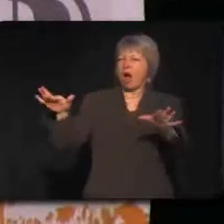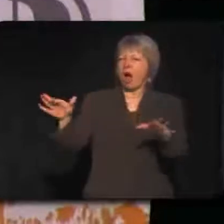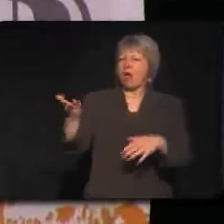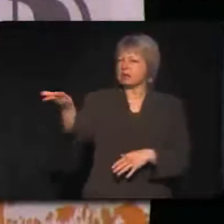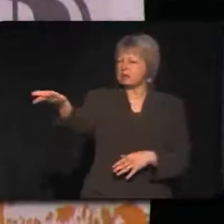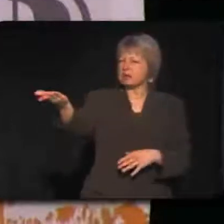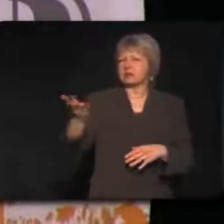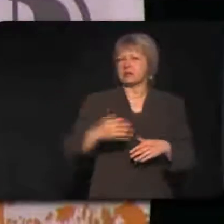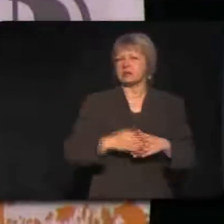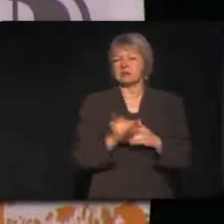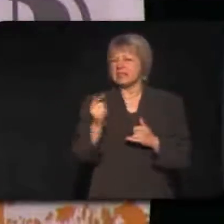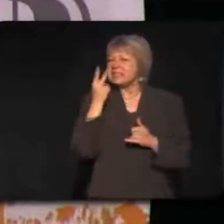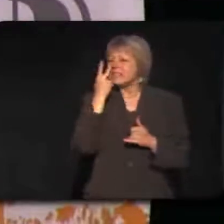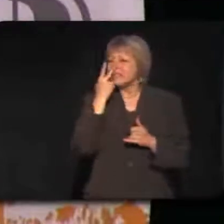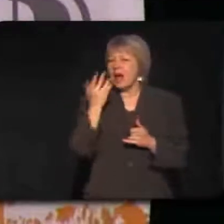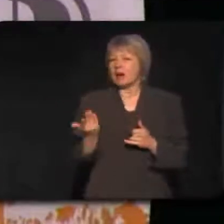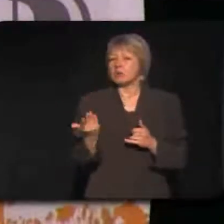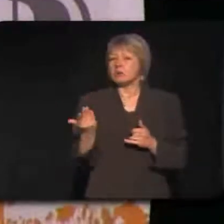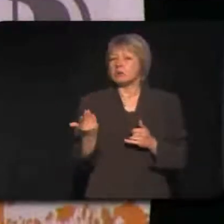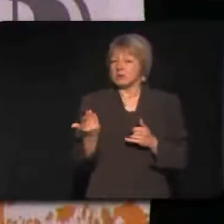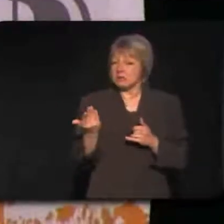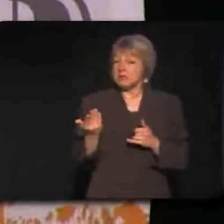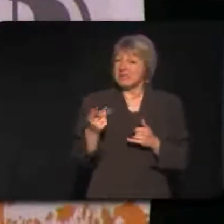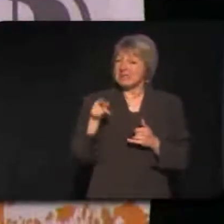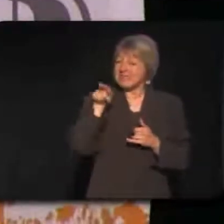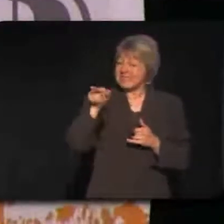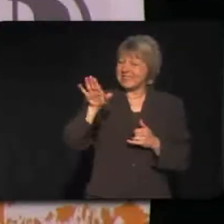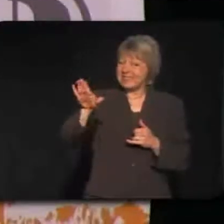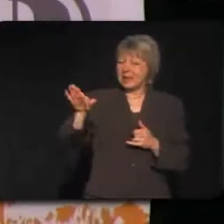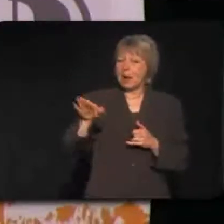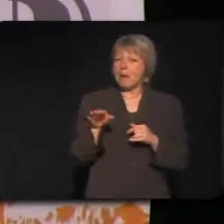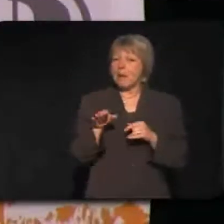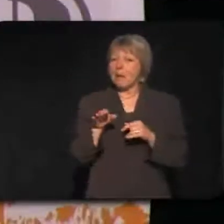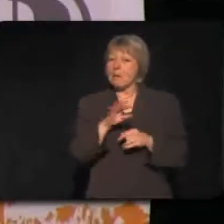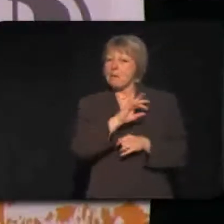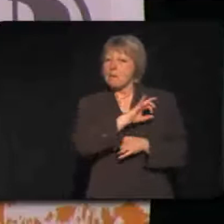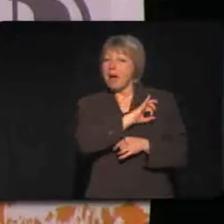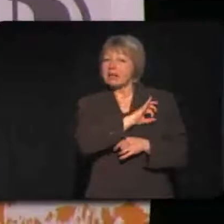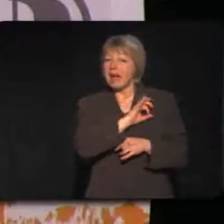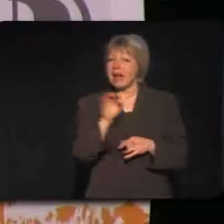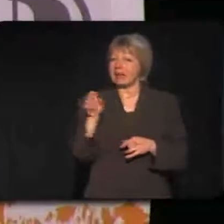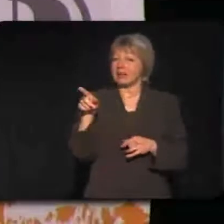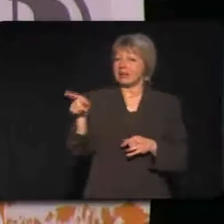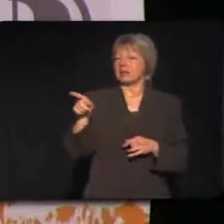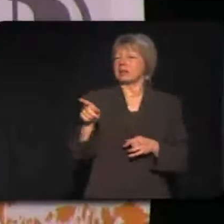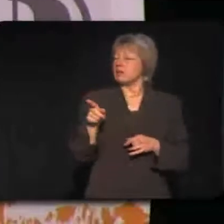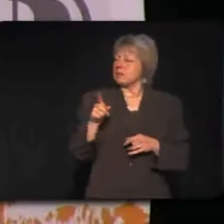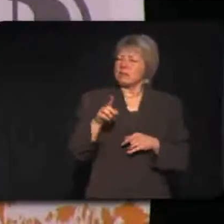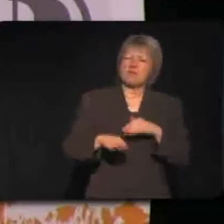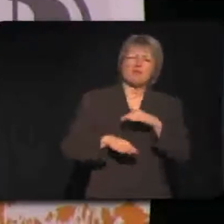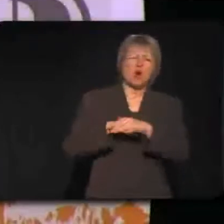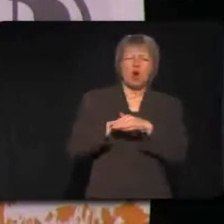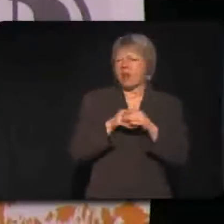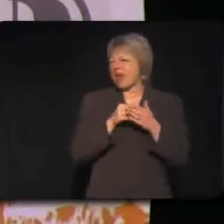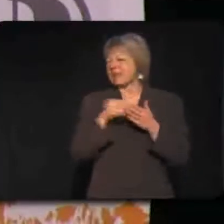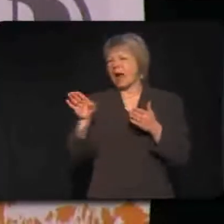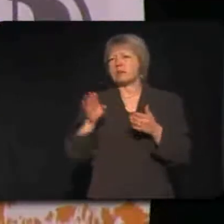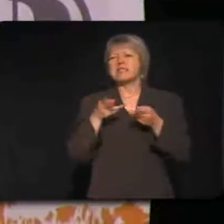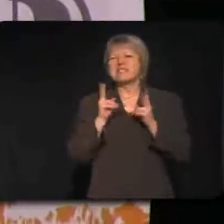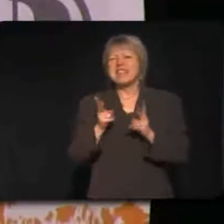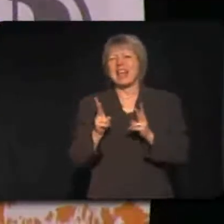sie gehören einer Partei an die wie keine andere das Recht auf sichere Existenz ablehnt die in Fragen der